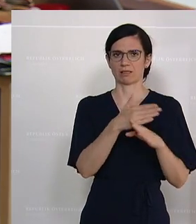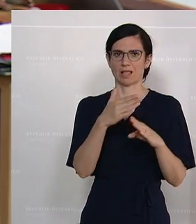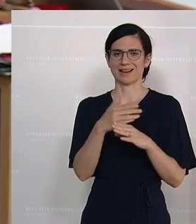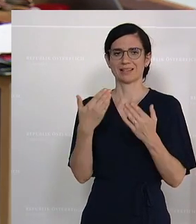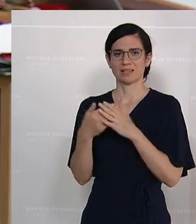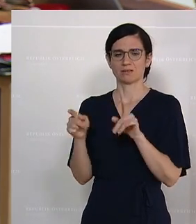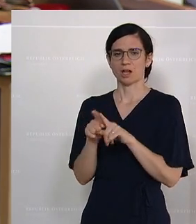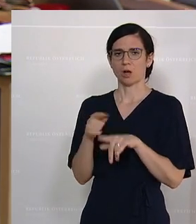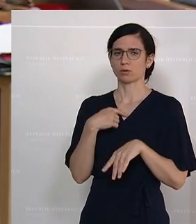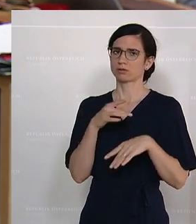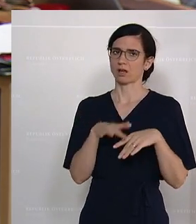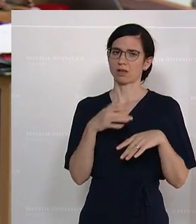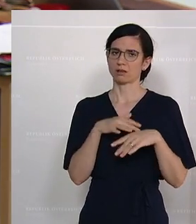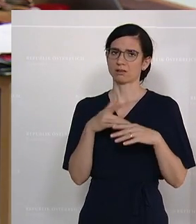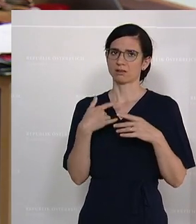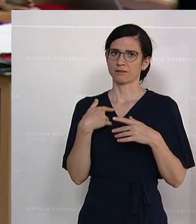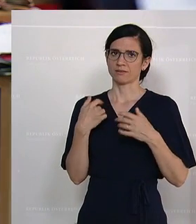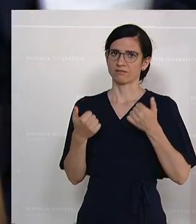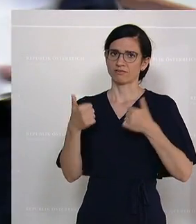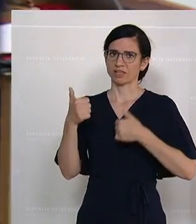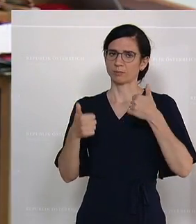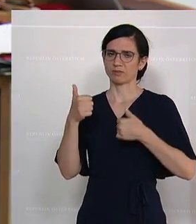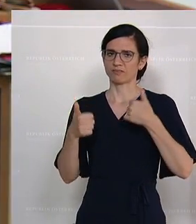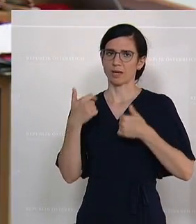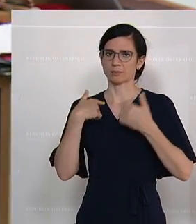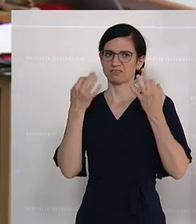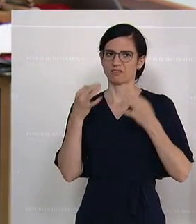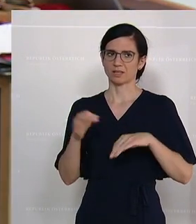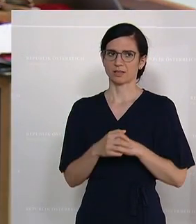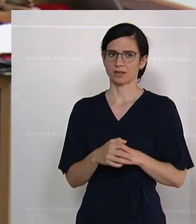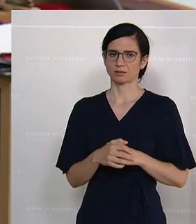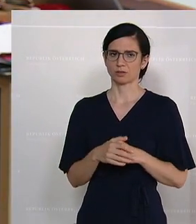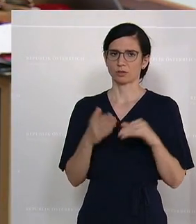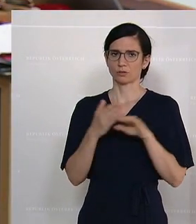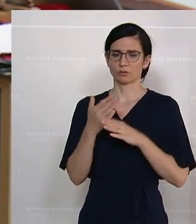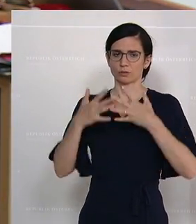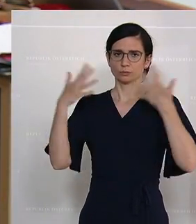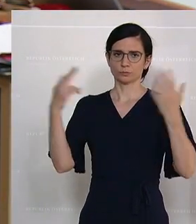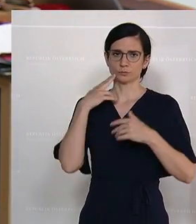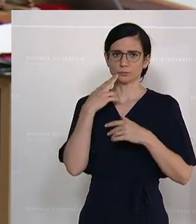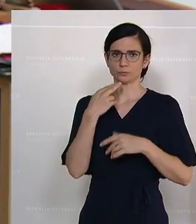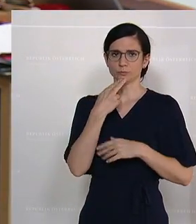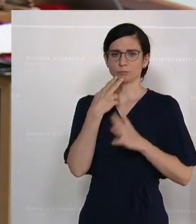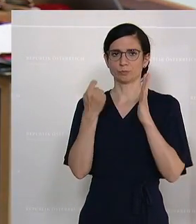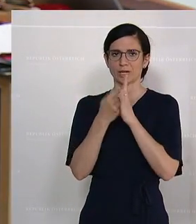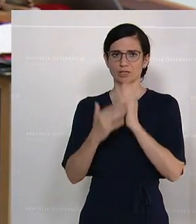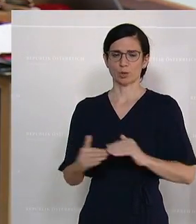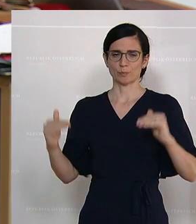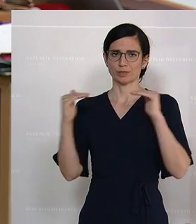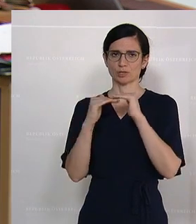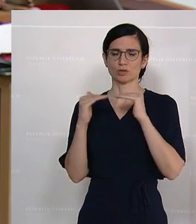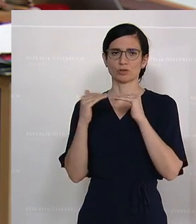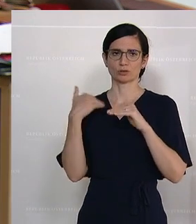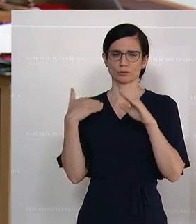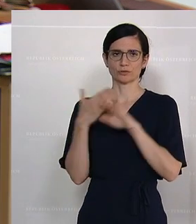wettbewerbsfähigkeit deshalb gibt es da zwei maßnahmen erstens für die ganz großen die strompreiskompensation das ist eine kompensation für